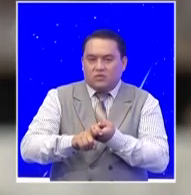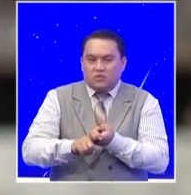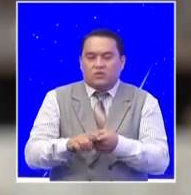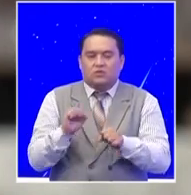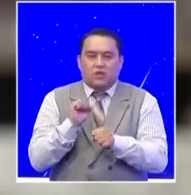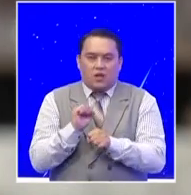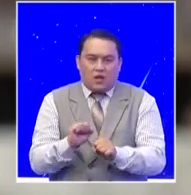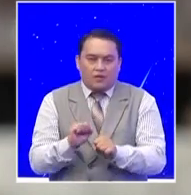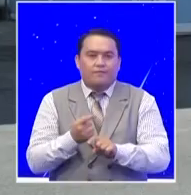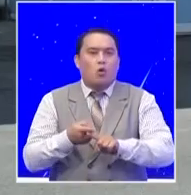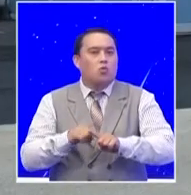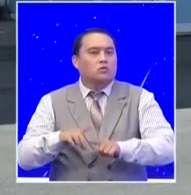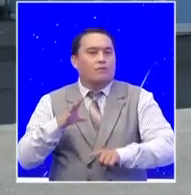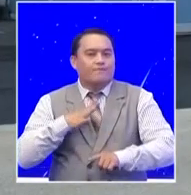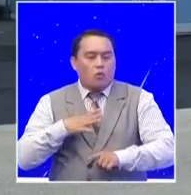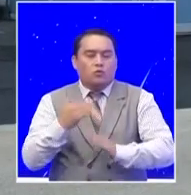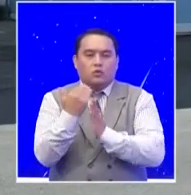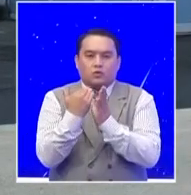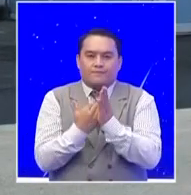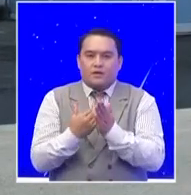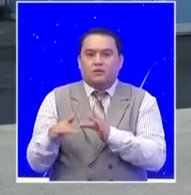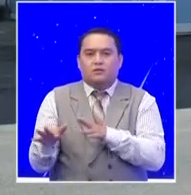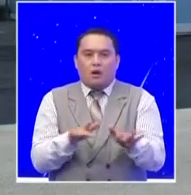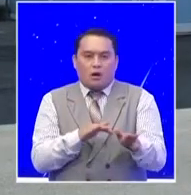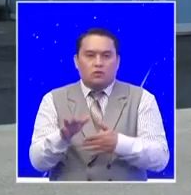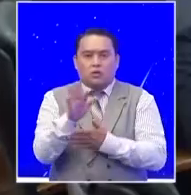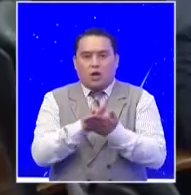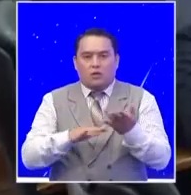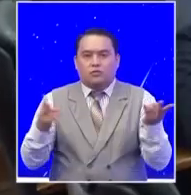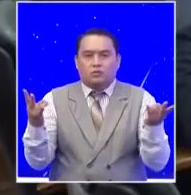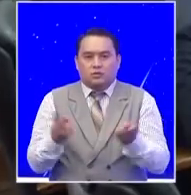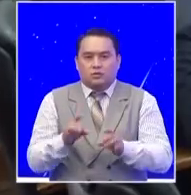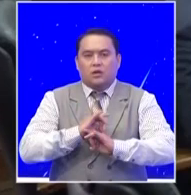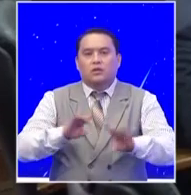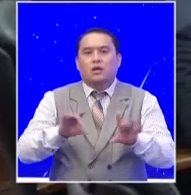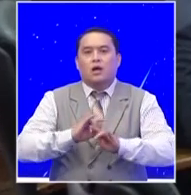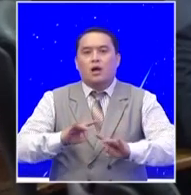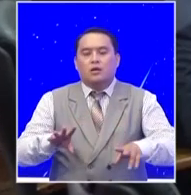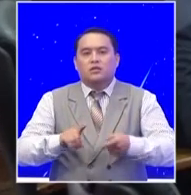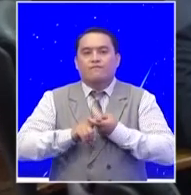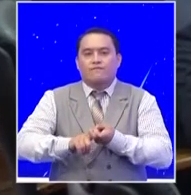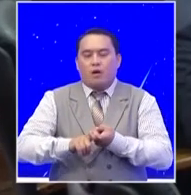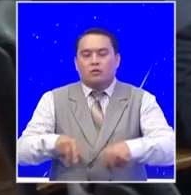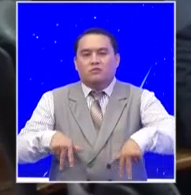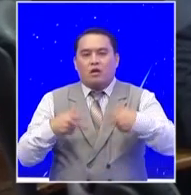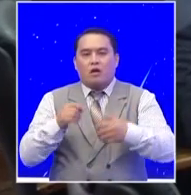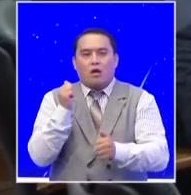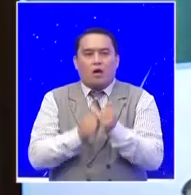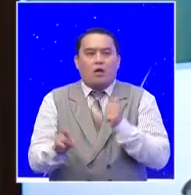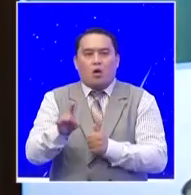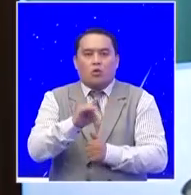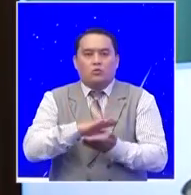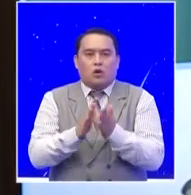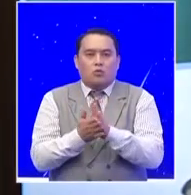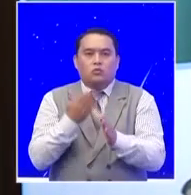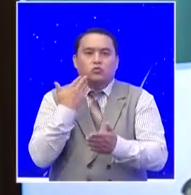да тежеді. Облыс әкімі осы қарқынмен сақтық шараларын жалғастыру қажеттігін айтты. Онлайн байланысқа шыққан әр ауданнан эпид